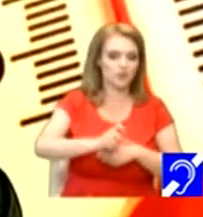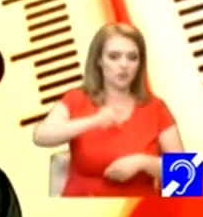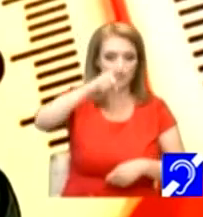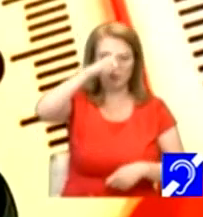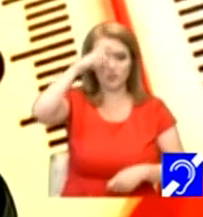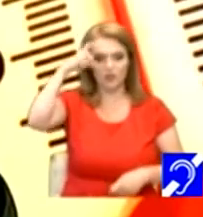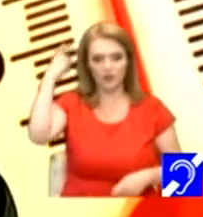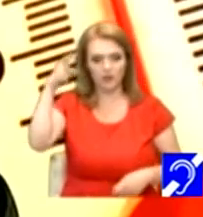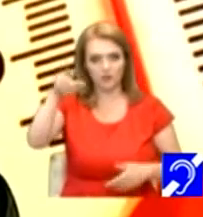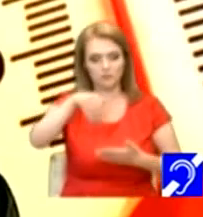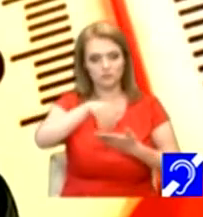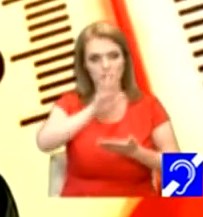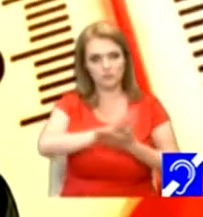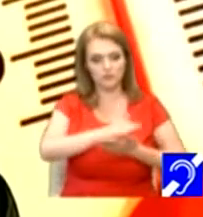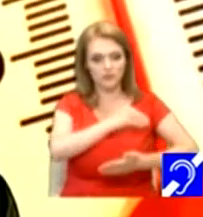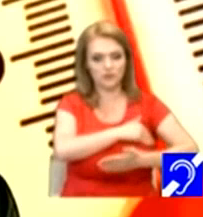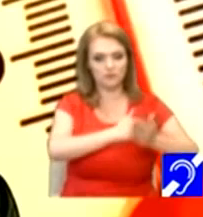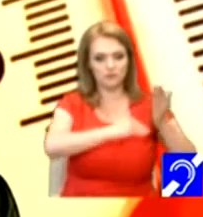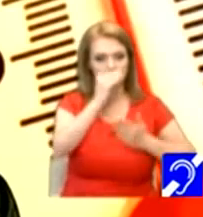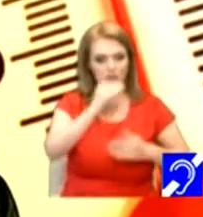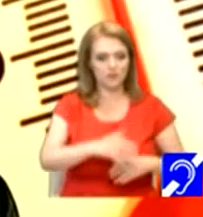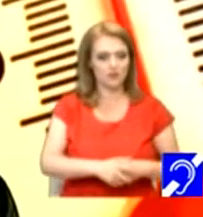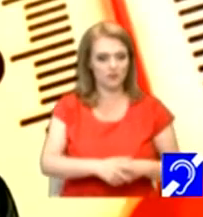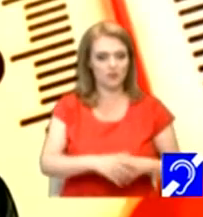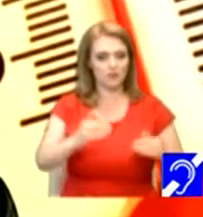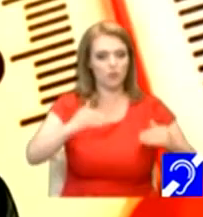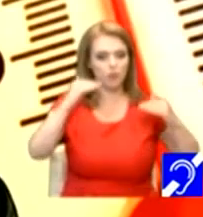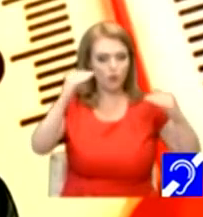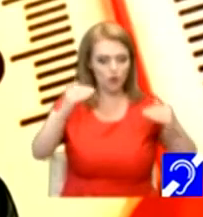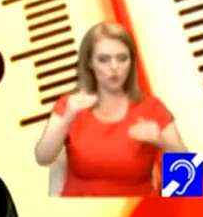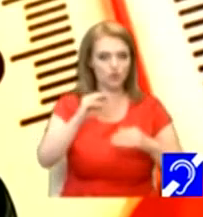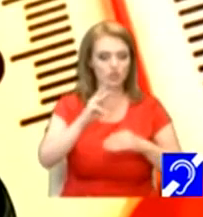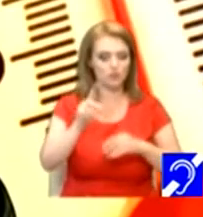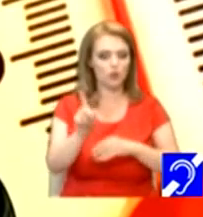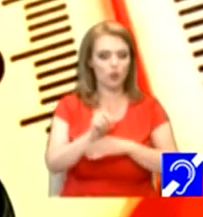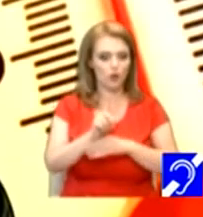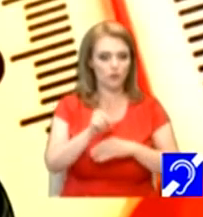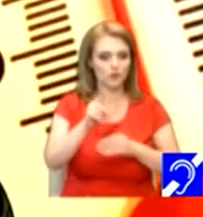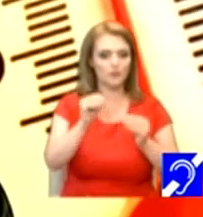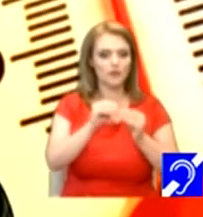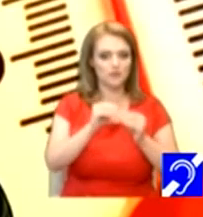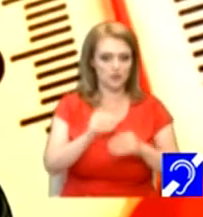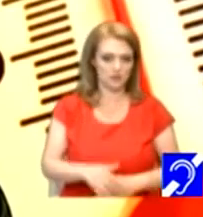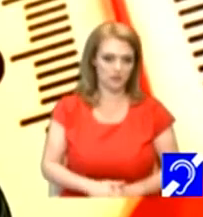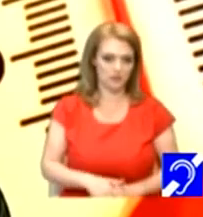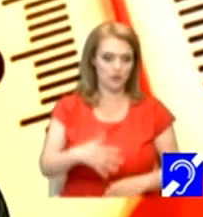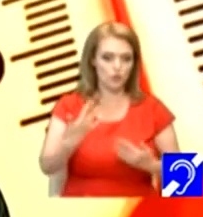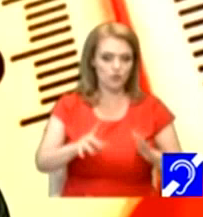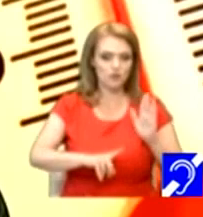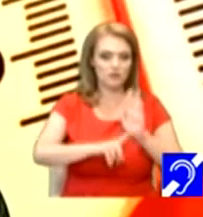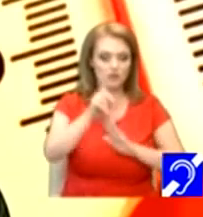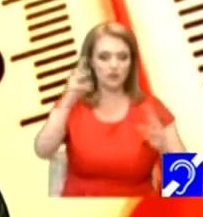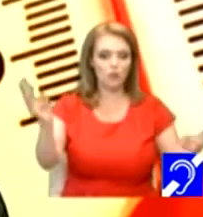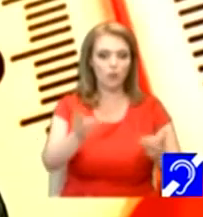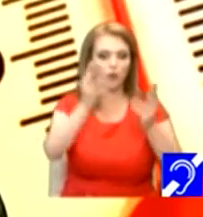neașteptat. În medie se înregistrează temperaturi cu 10 grade Celsius mai mari decât norma. Căldura intensă a declanșat și incendii masive în